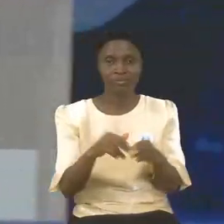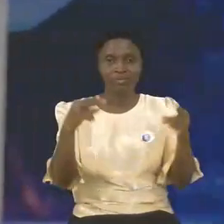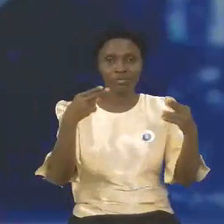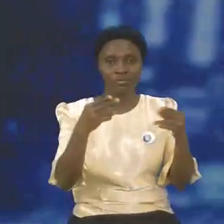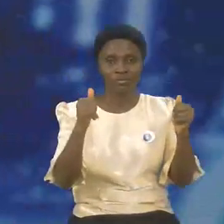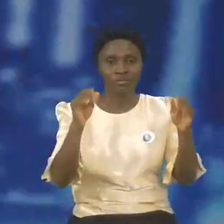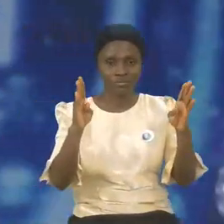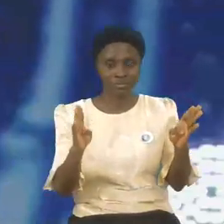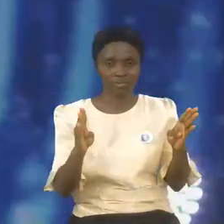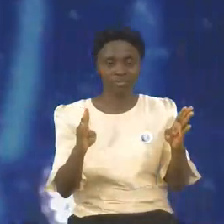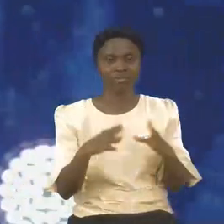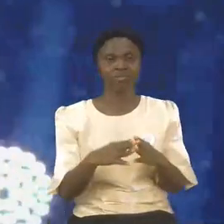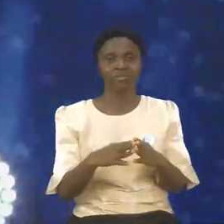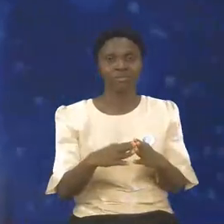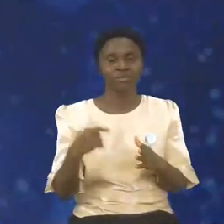est juste